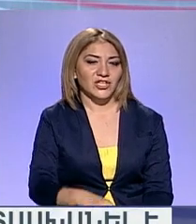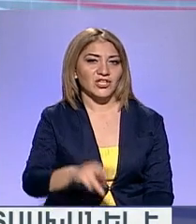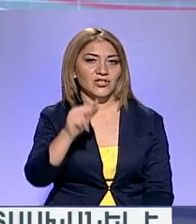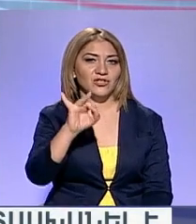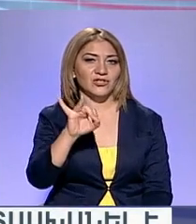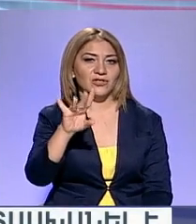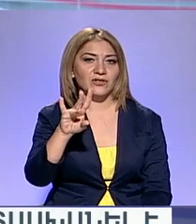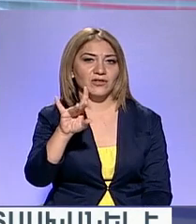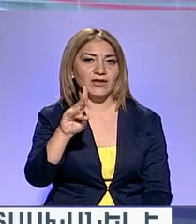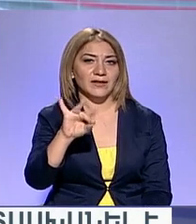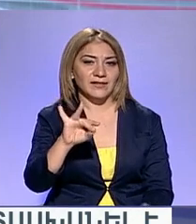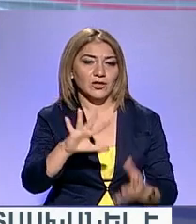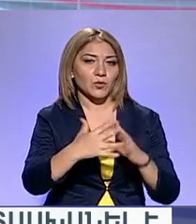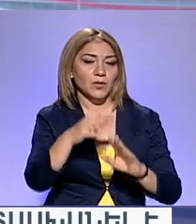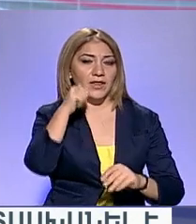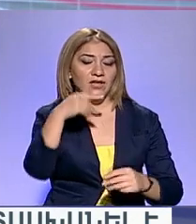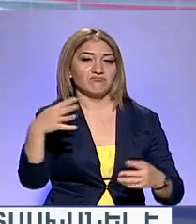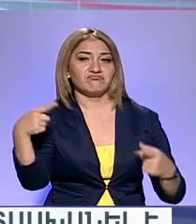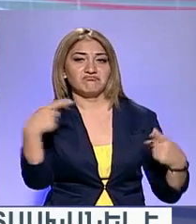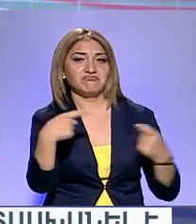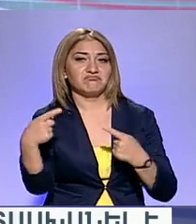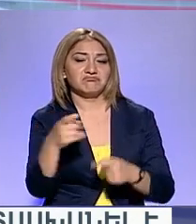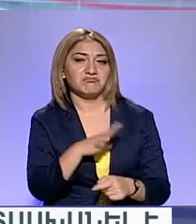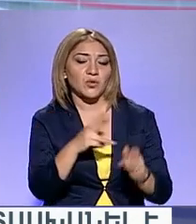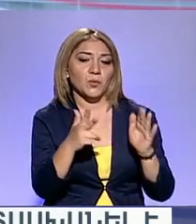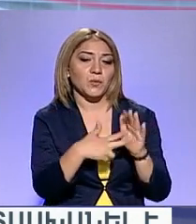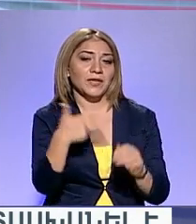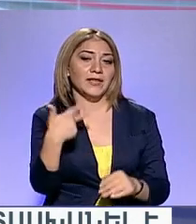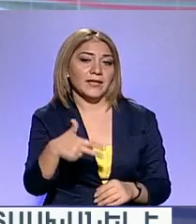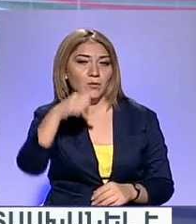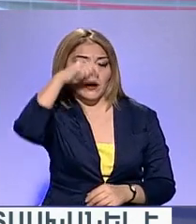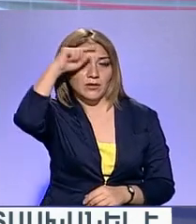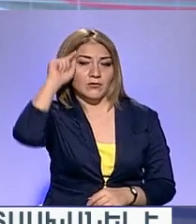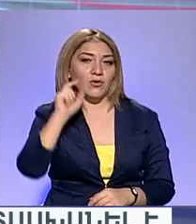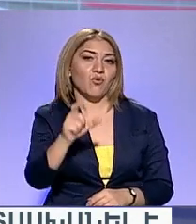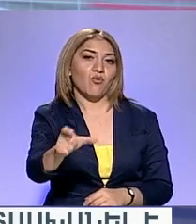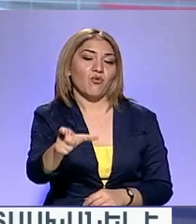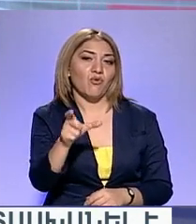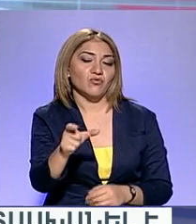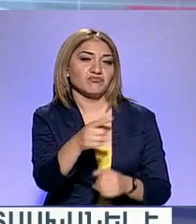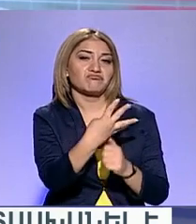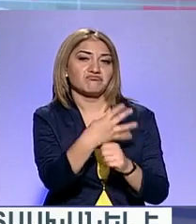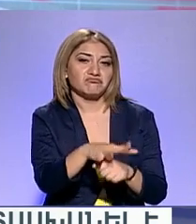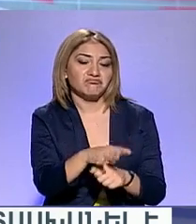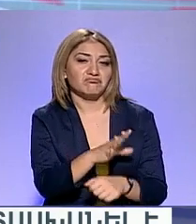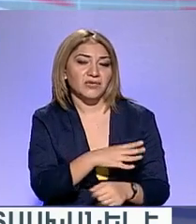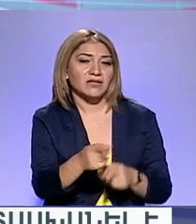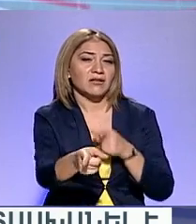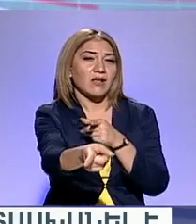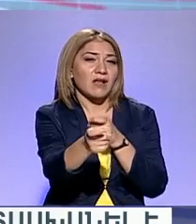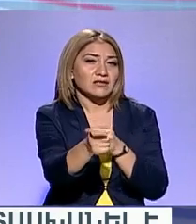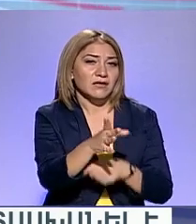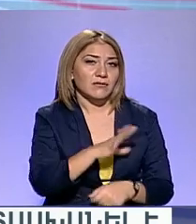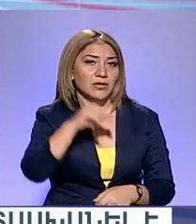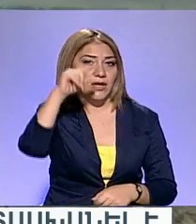Չինարին 3 եղել է գնդակոծության տակ, 8-30-ից ադրբեջանական զինուժը խոշոր դրամաչափի գնդացիներից, նաև դիպուկահար հրացաններից կրակել